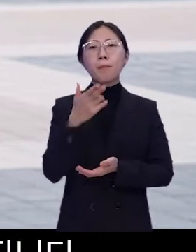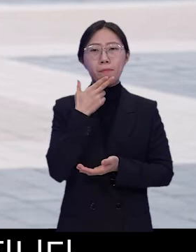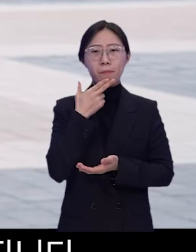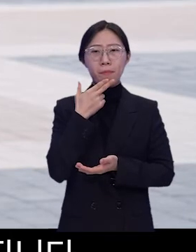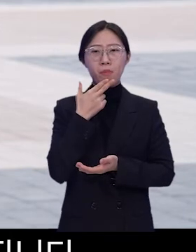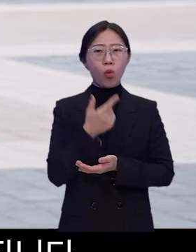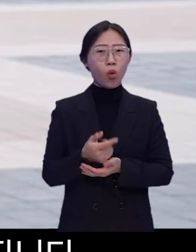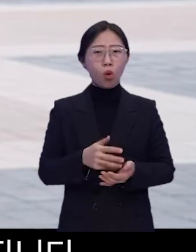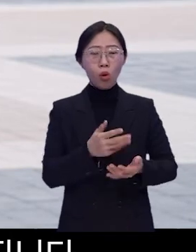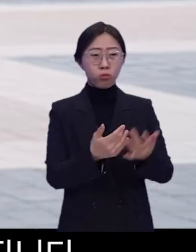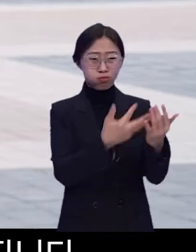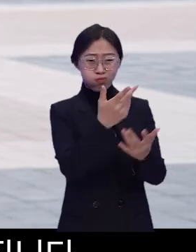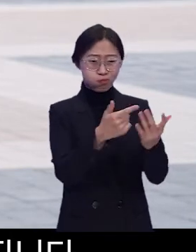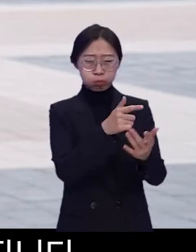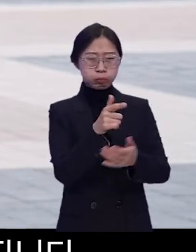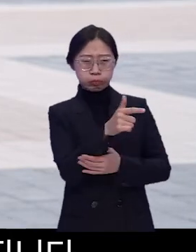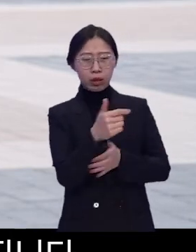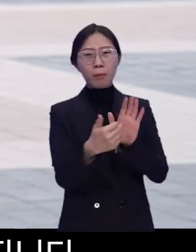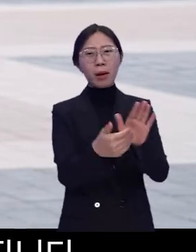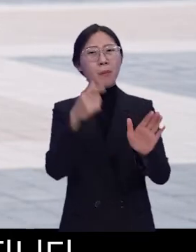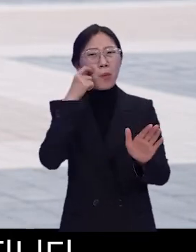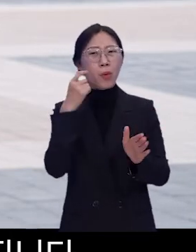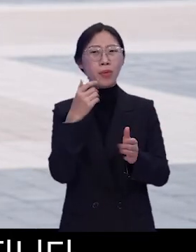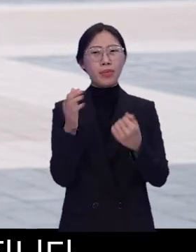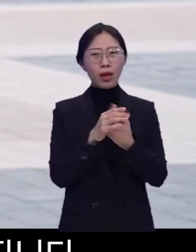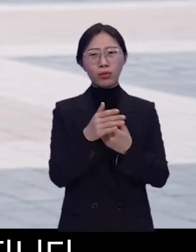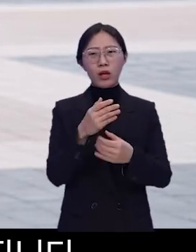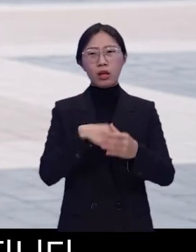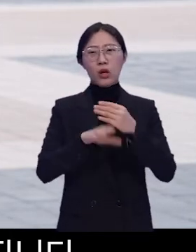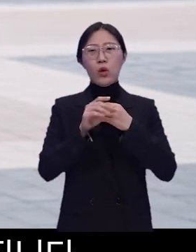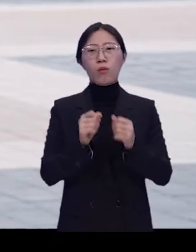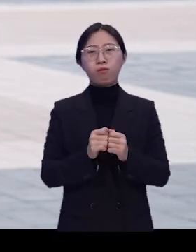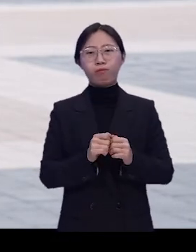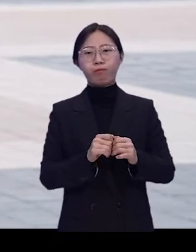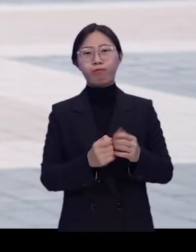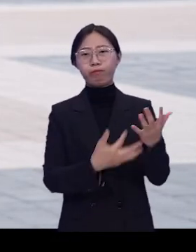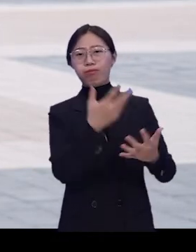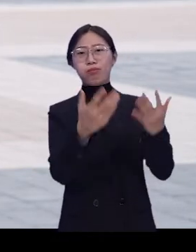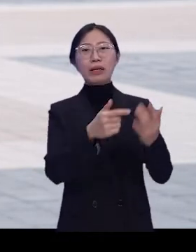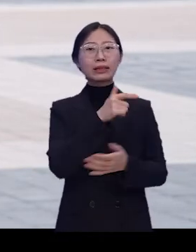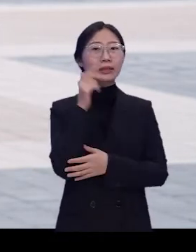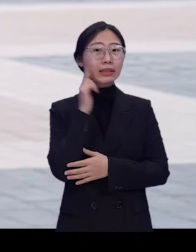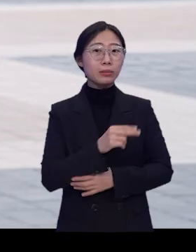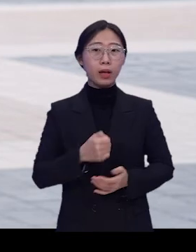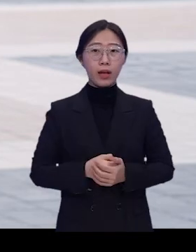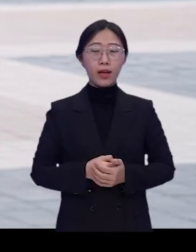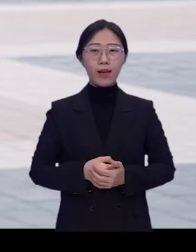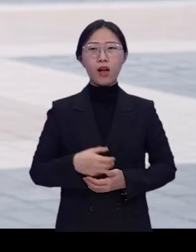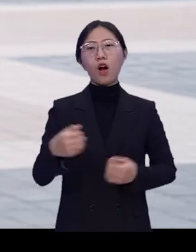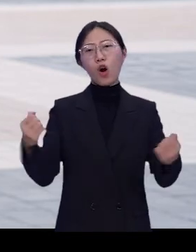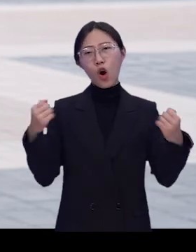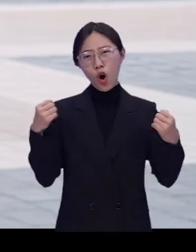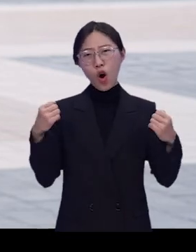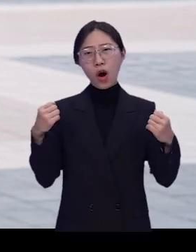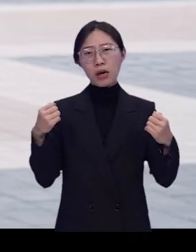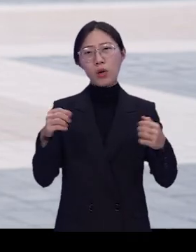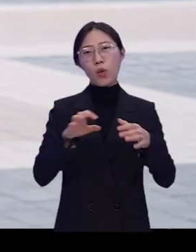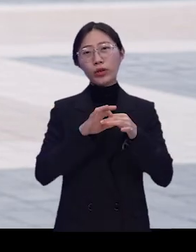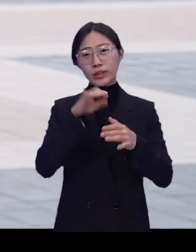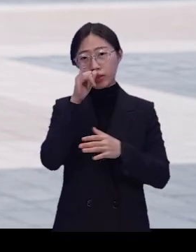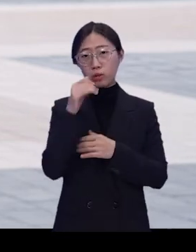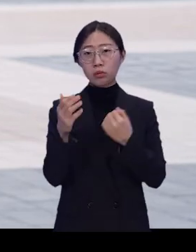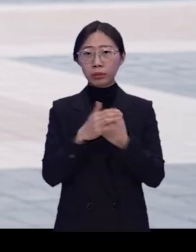없어 초기 진화에 실패하고 더 큰 피해로 번집니다. 나의 건강과 직결되는 차량용 소화기,